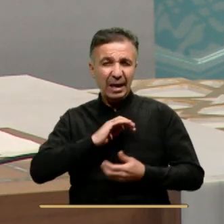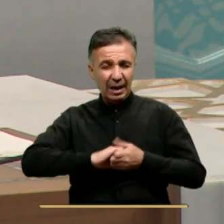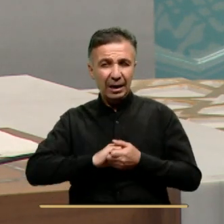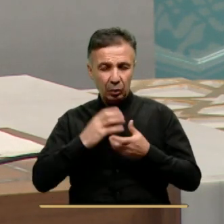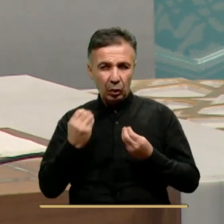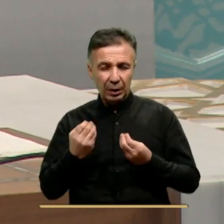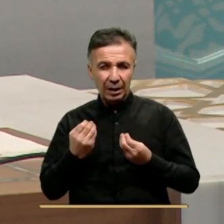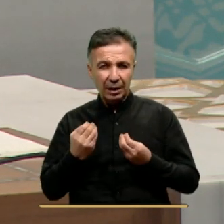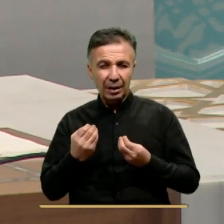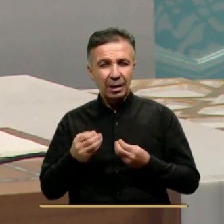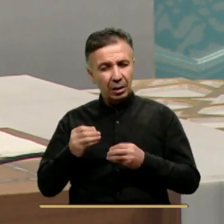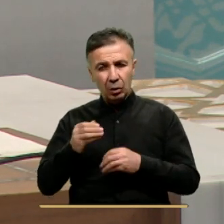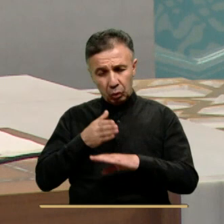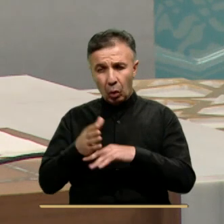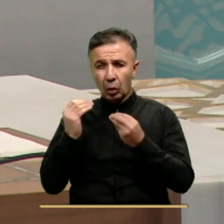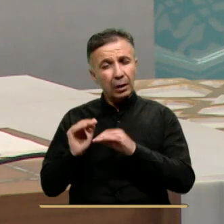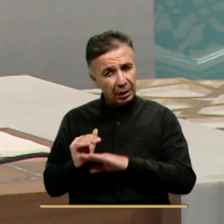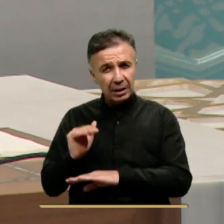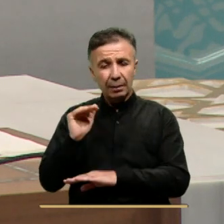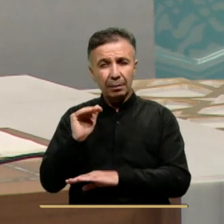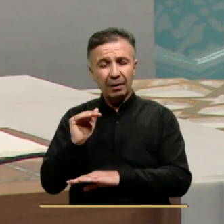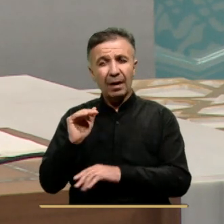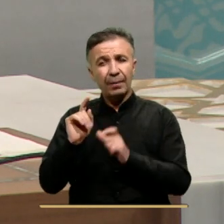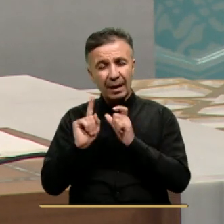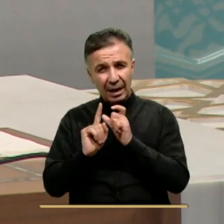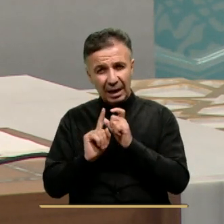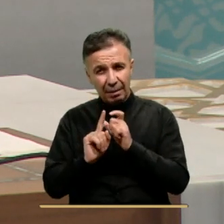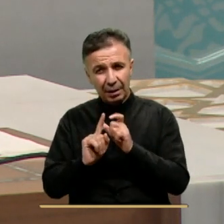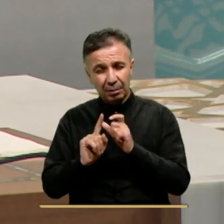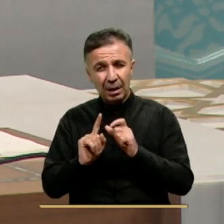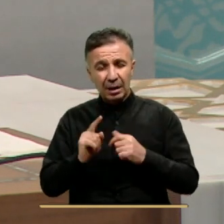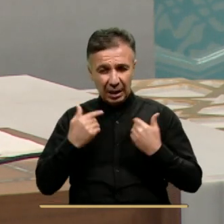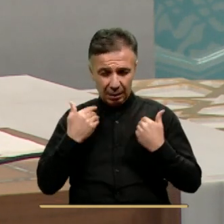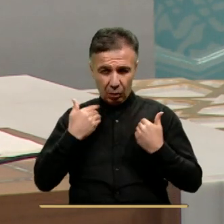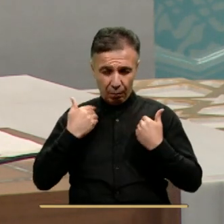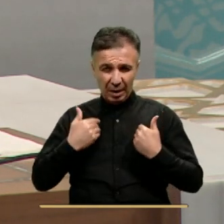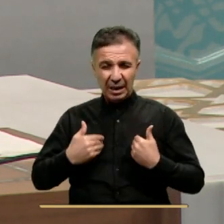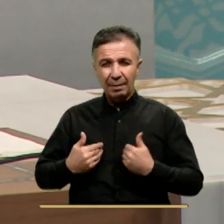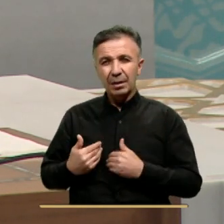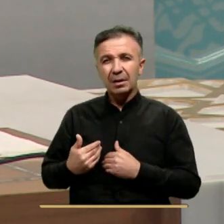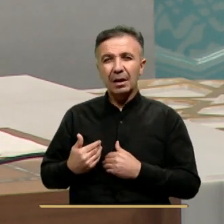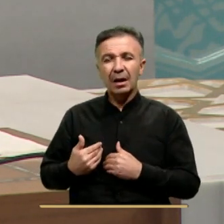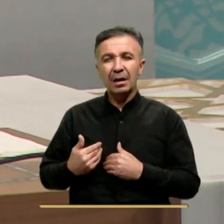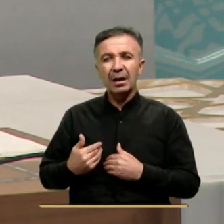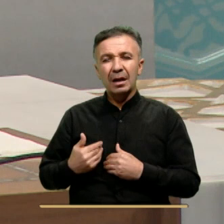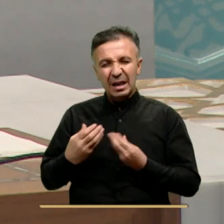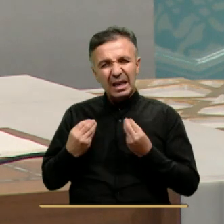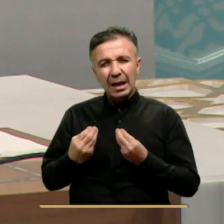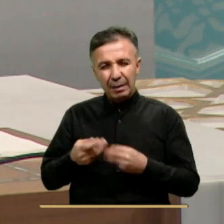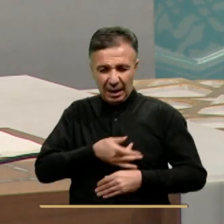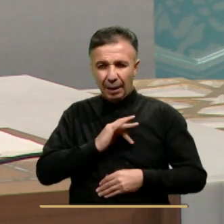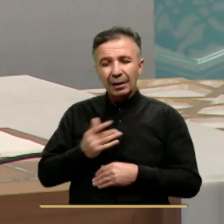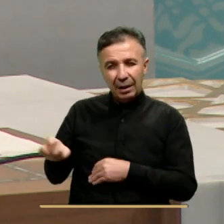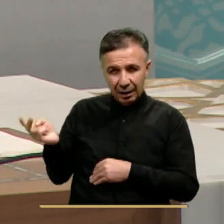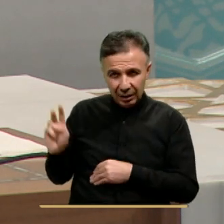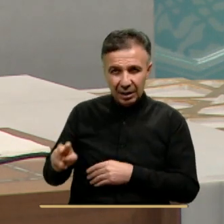ve istikamet üzere yaşayabilmek ve emanetimiz iman üzere teslim edebilmek için ve özellikle Allah